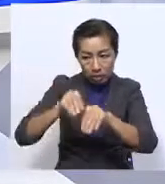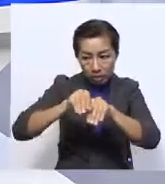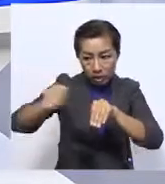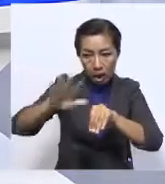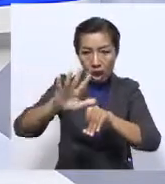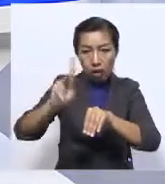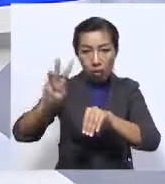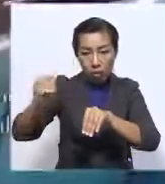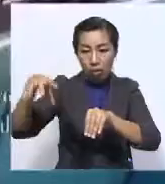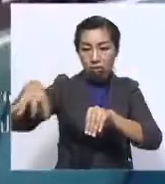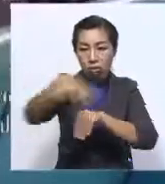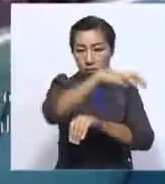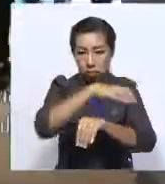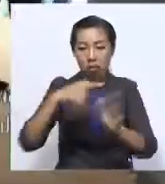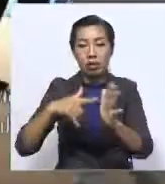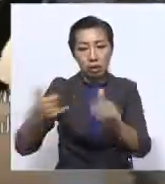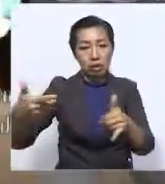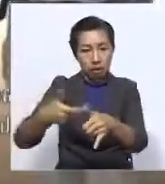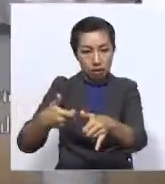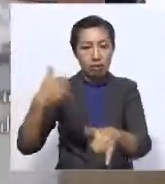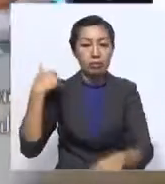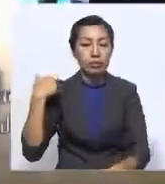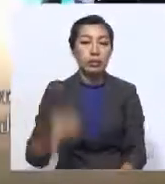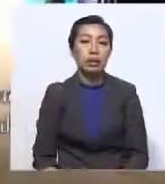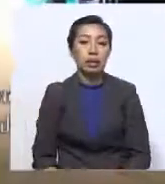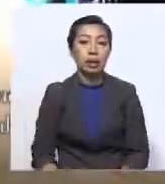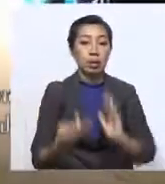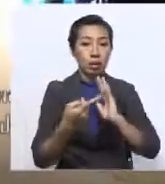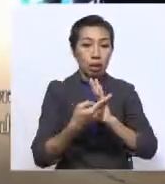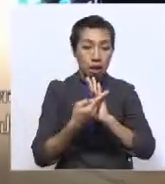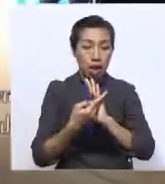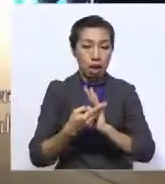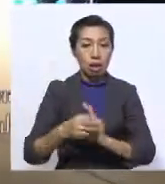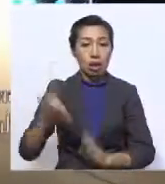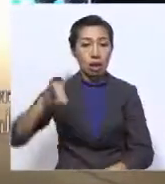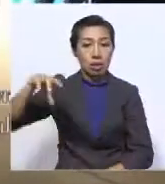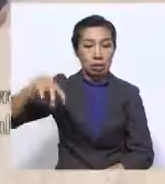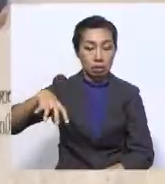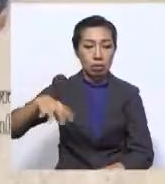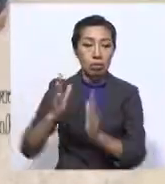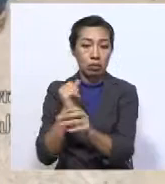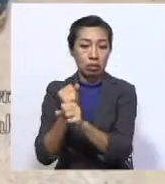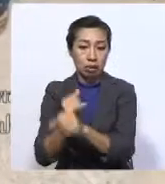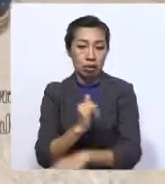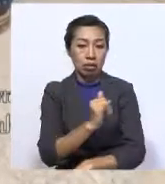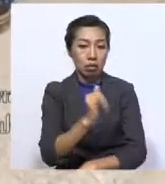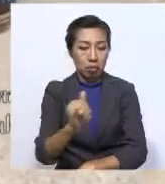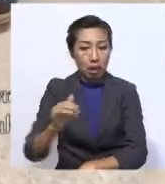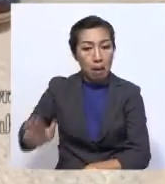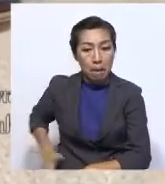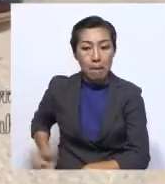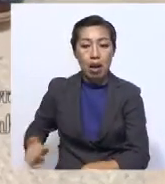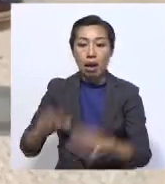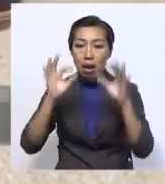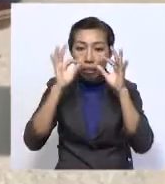มี5กิโลเมตรด้วยค่ะโดยเจ้าหน้าที่ปศุสัตว์จังหวัดหนองคายนะคะได้เร่งออกฉีดวัคซีนป้องกันโรคพิษสุนัขบ้าให้กับ